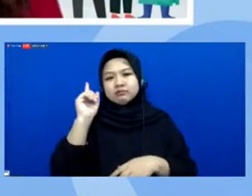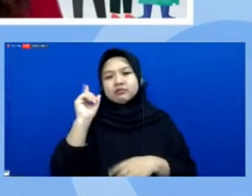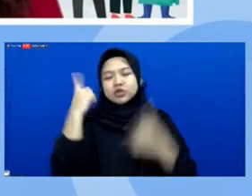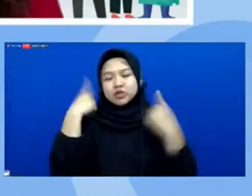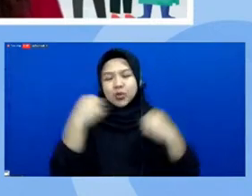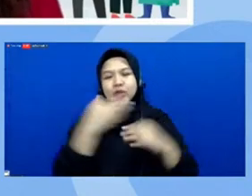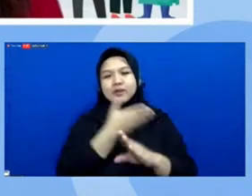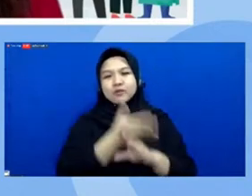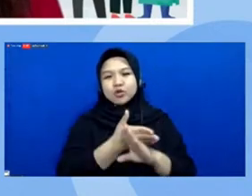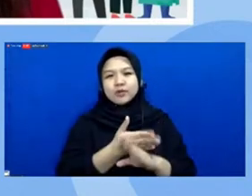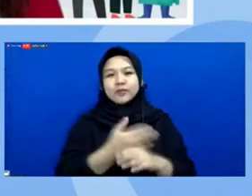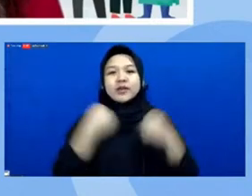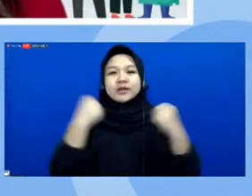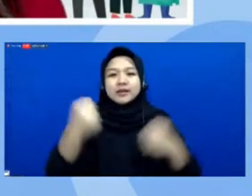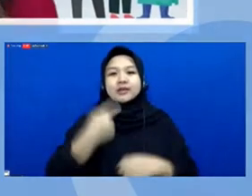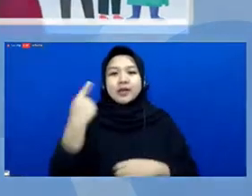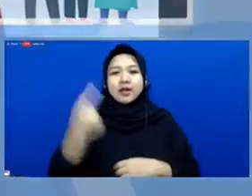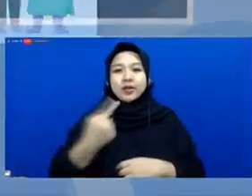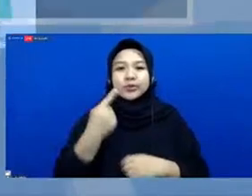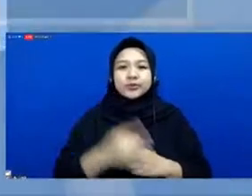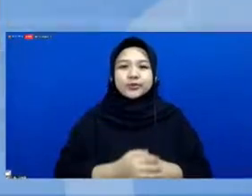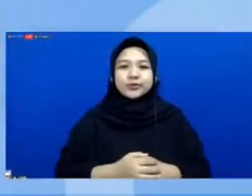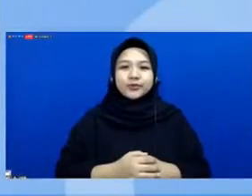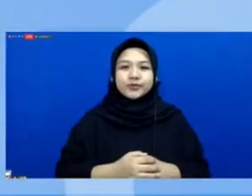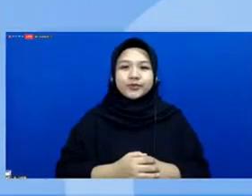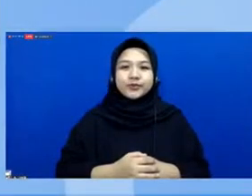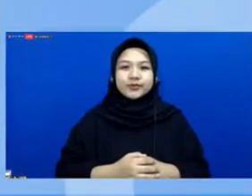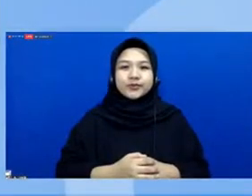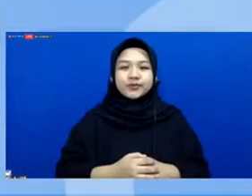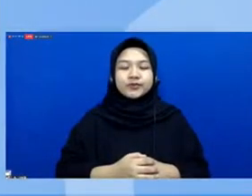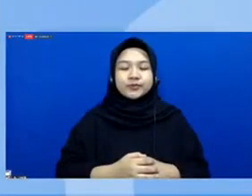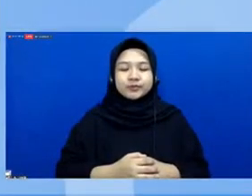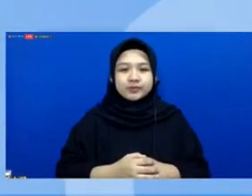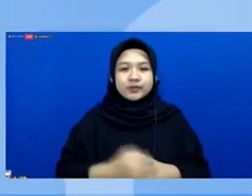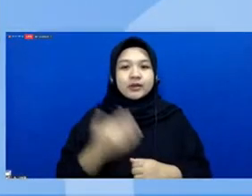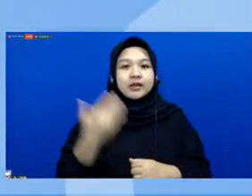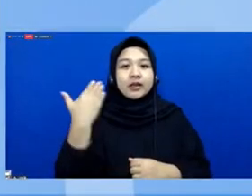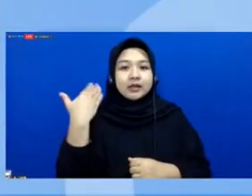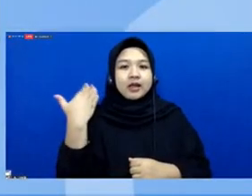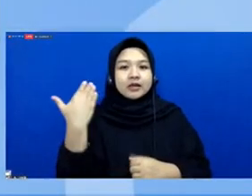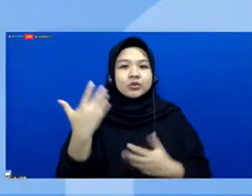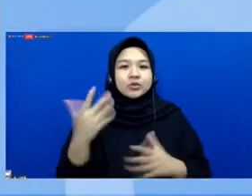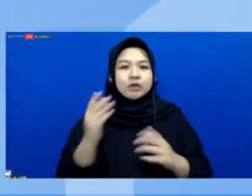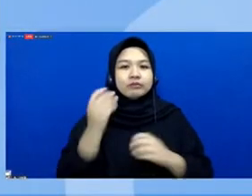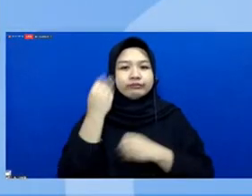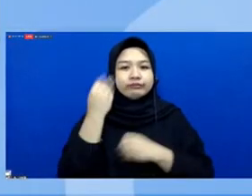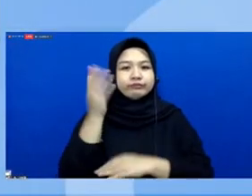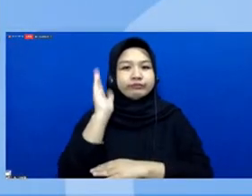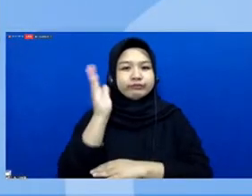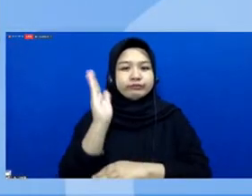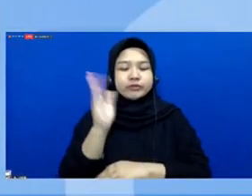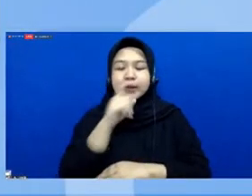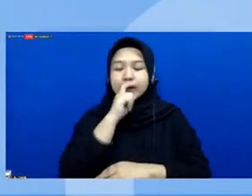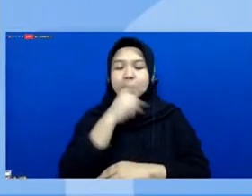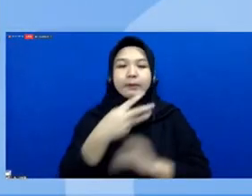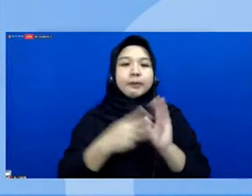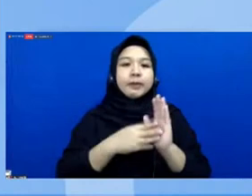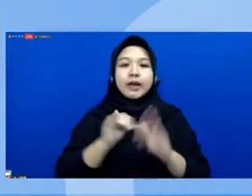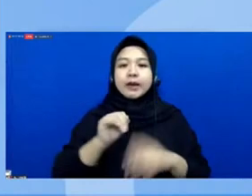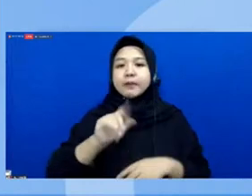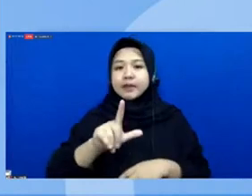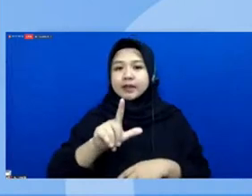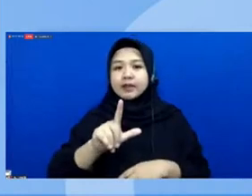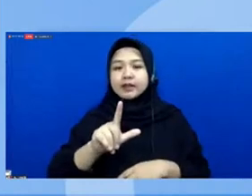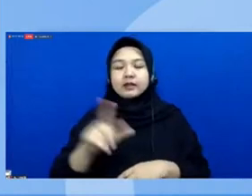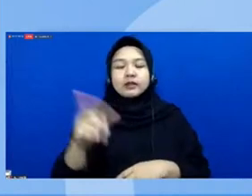Sehat selalu, Bapak. Ya, baik. Itu tadi adalah penjelasan dan juga pemaparan dari Bapak Emil Dardak